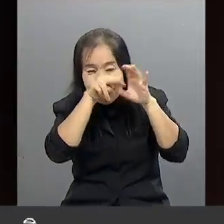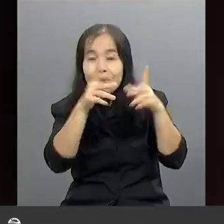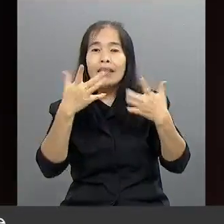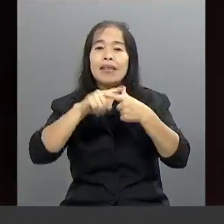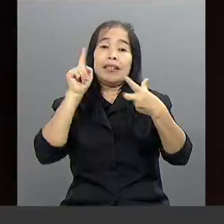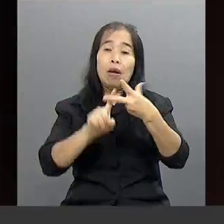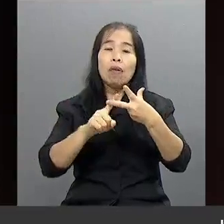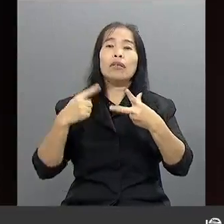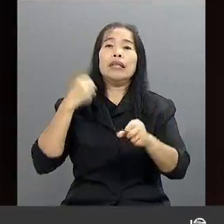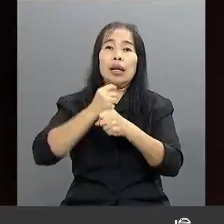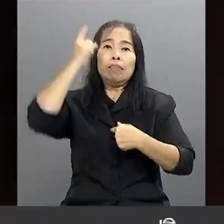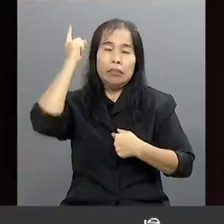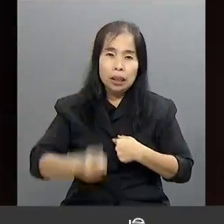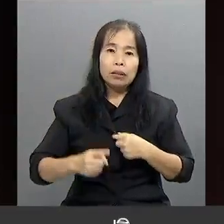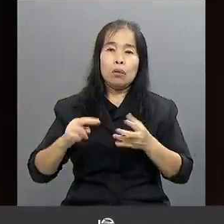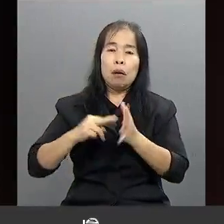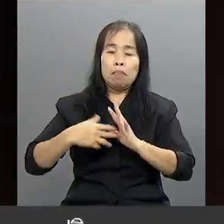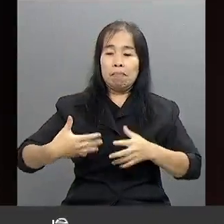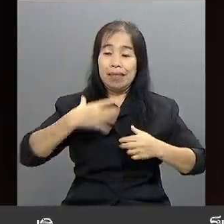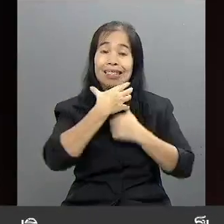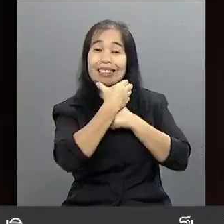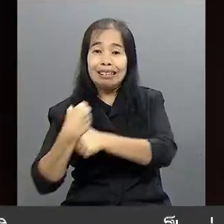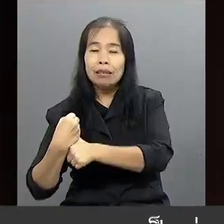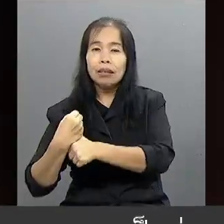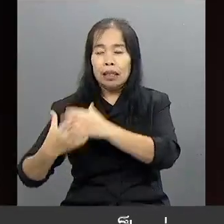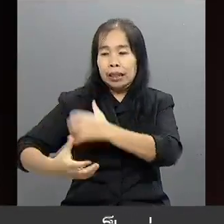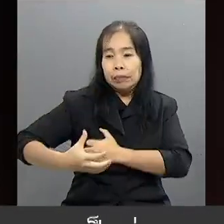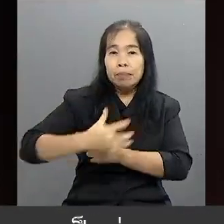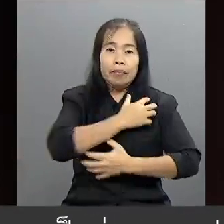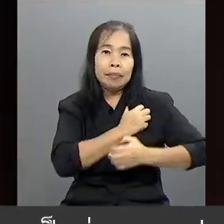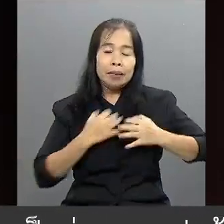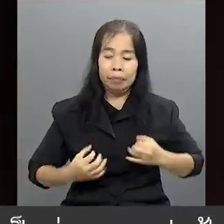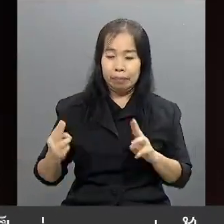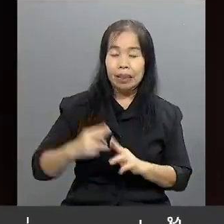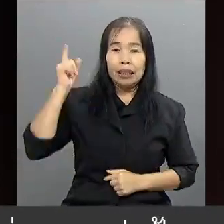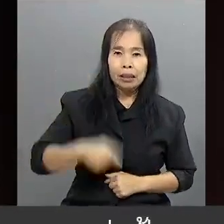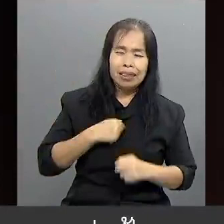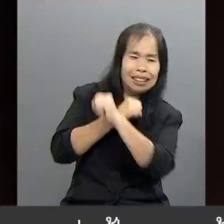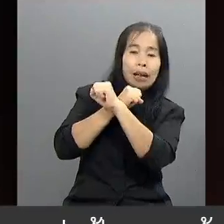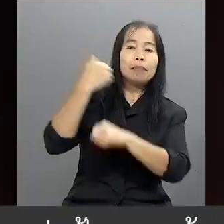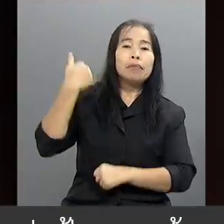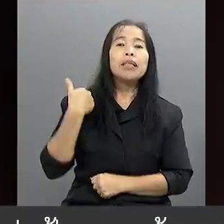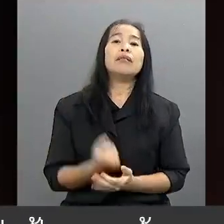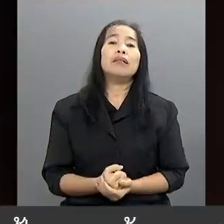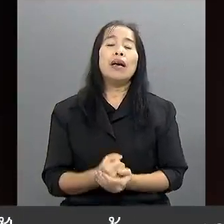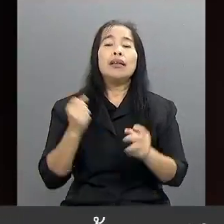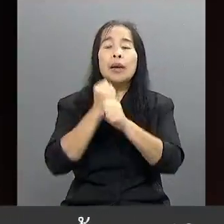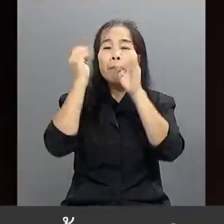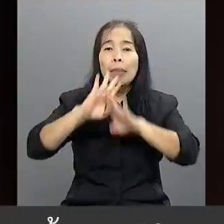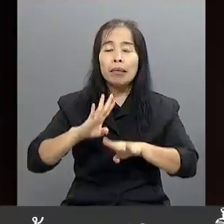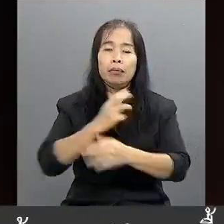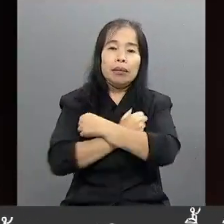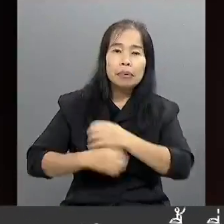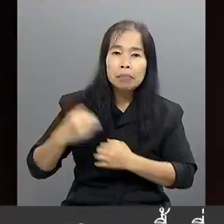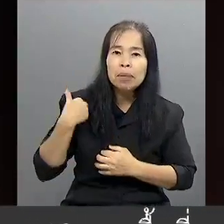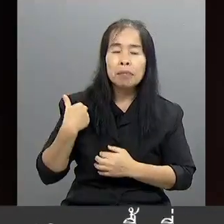ที่เป็นการกระทำชัดแจ้งหมายถึงการถูกเนื้อต้องตัวโดยไม่ยินยอมพร้อมใจก็แบ่งเป็นการถูกเนื้อต้องตัวไม่พึงประสงค์